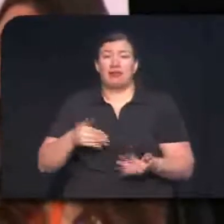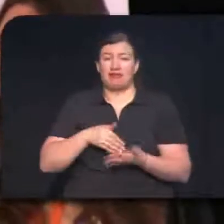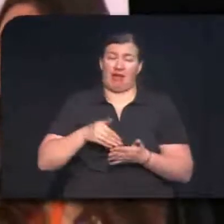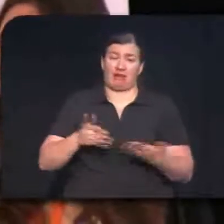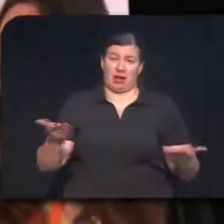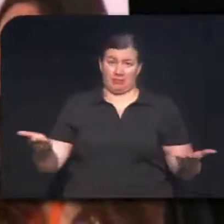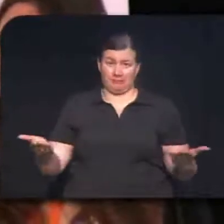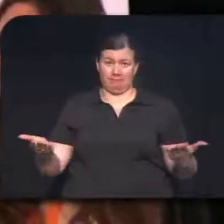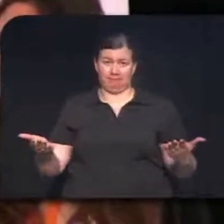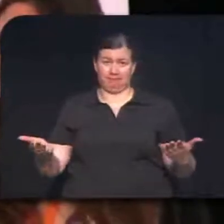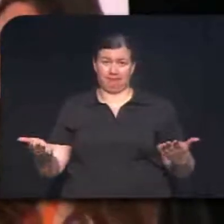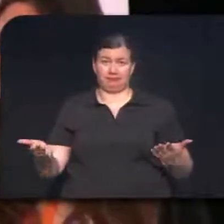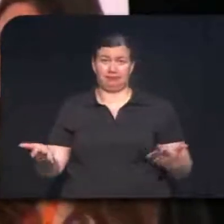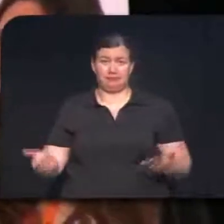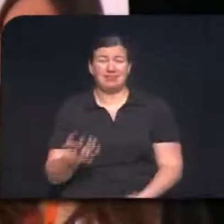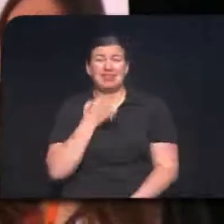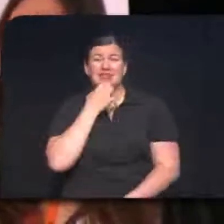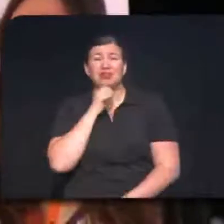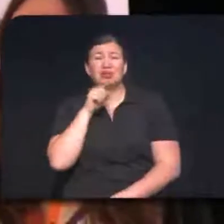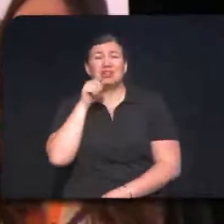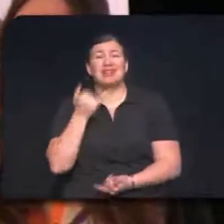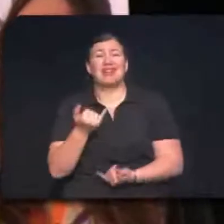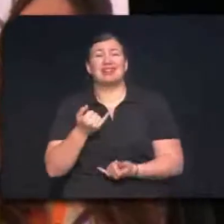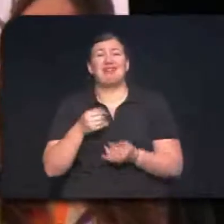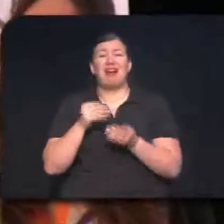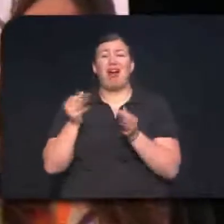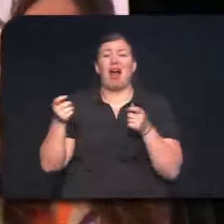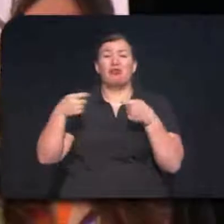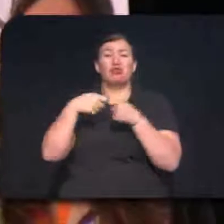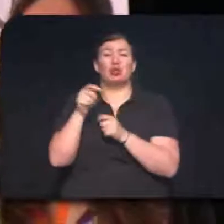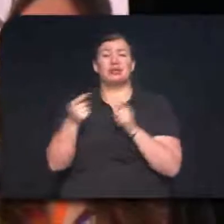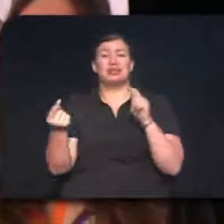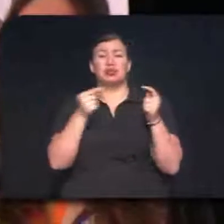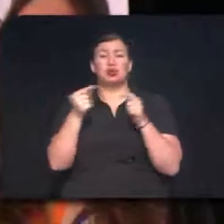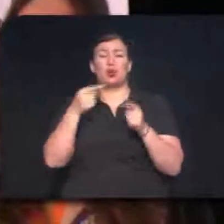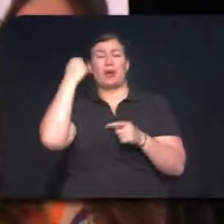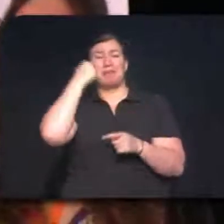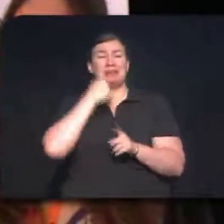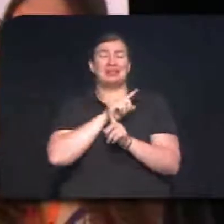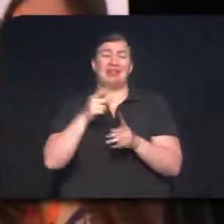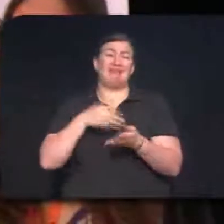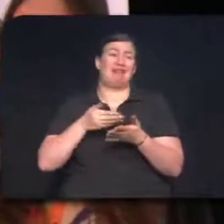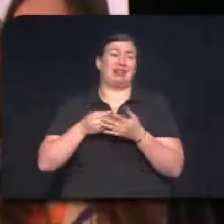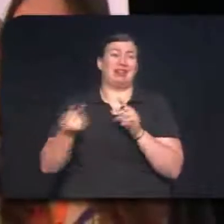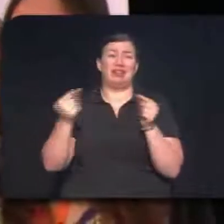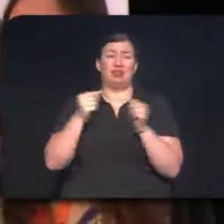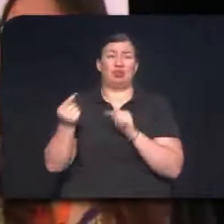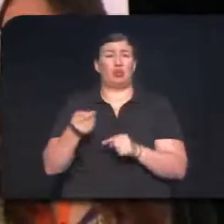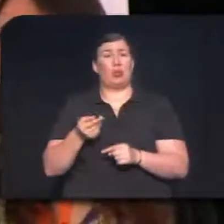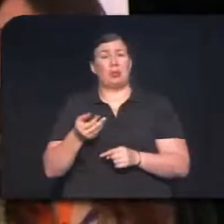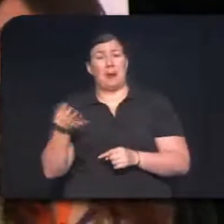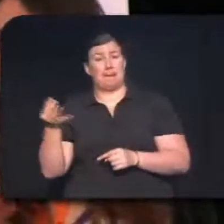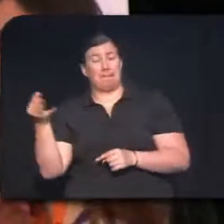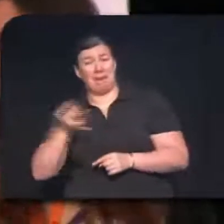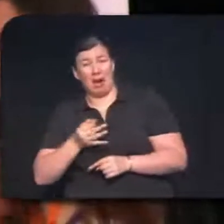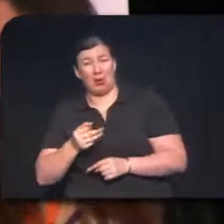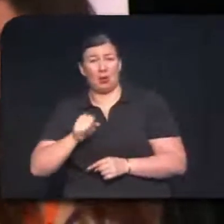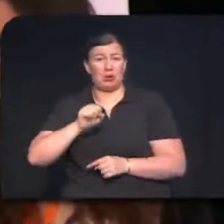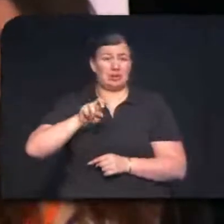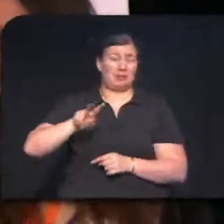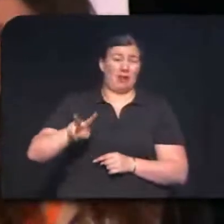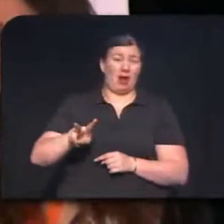ich bitte euch in der anschließenden Diskussion jetzt nicht mehr darüber zu diskutieren ob wir eine SMV brauchen oder nicht diesen